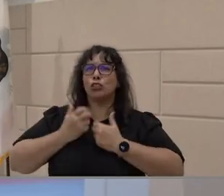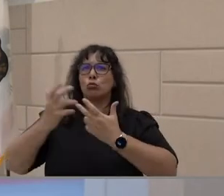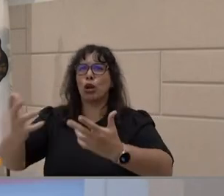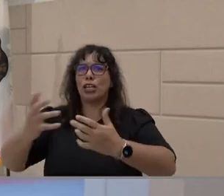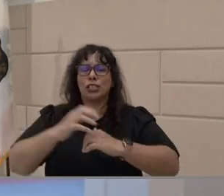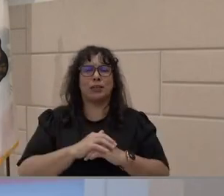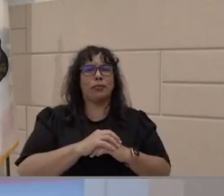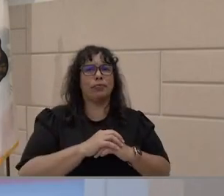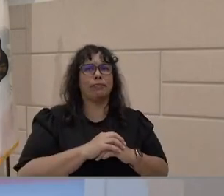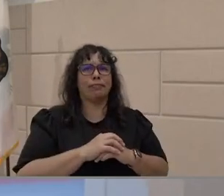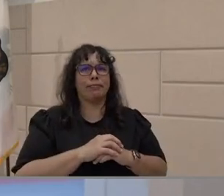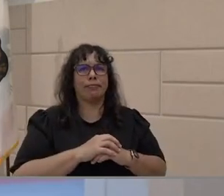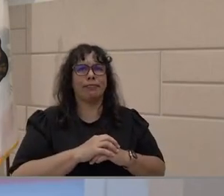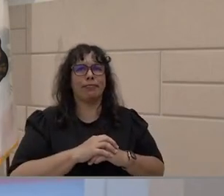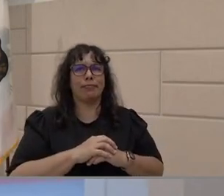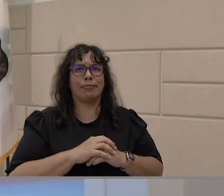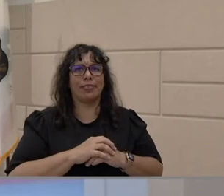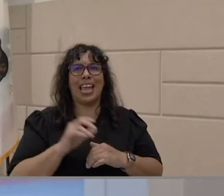តថ្មីថ្មី